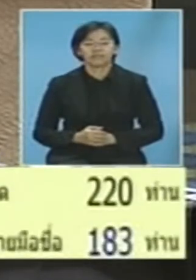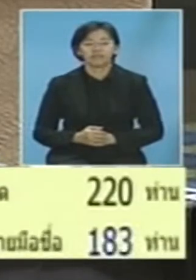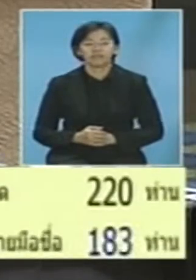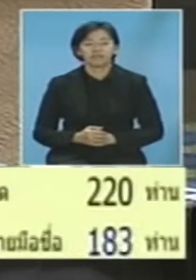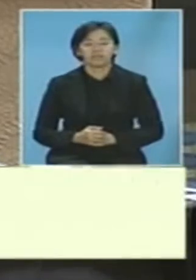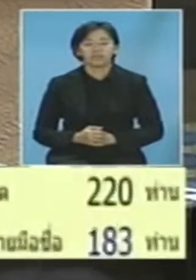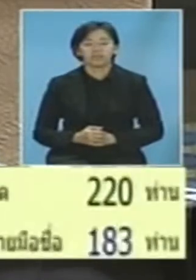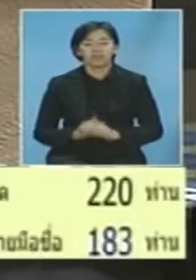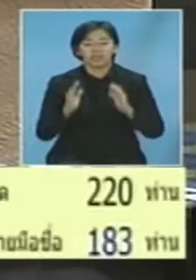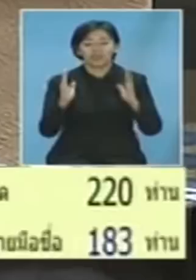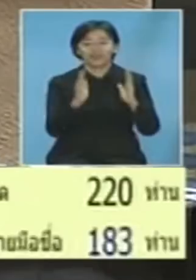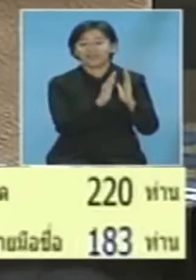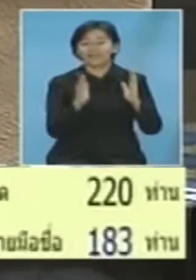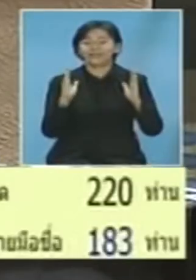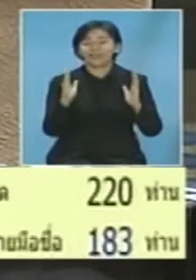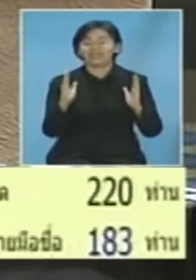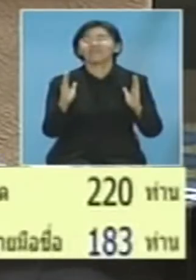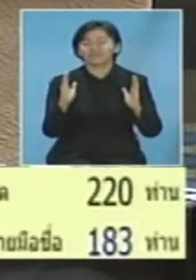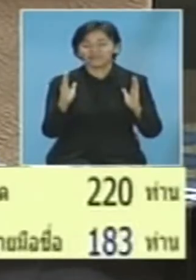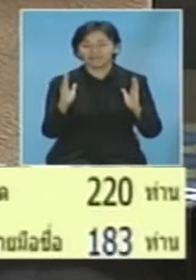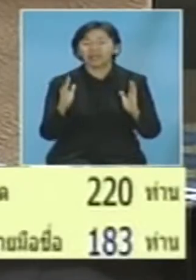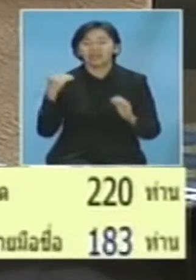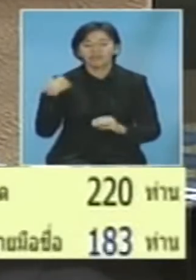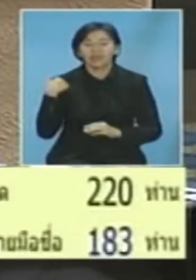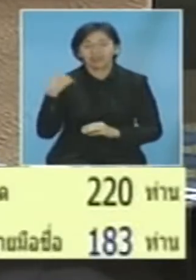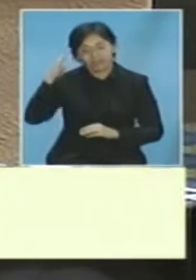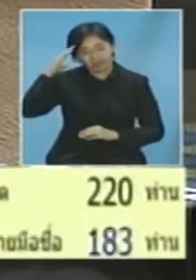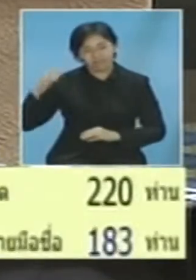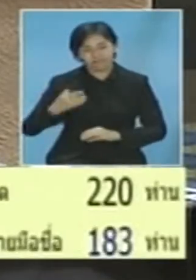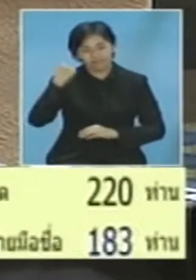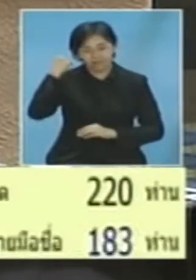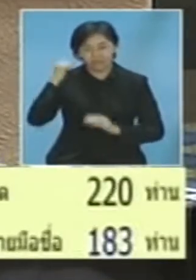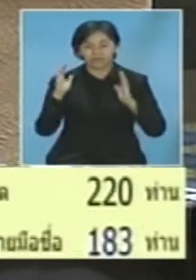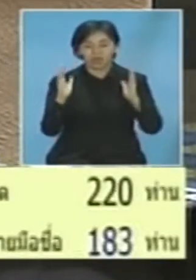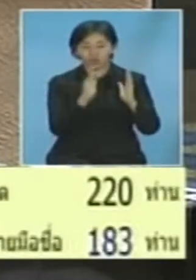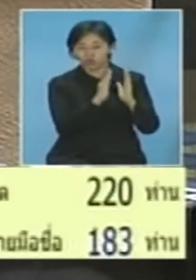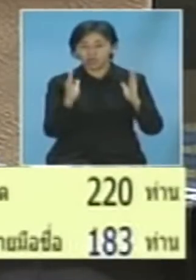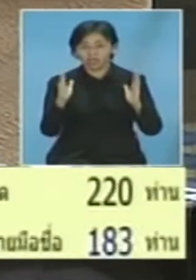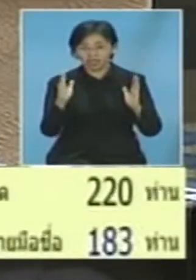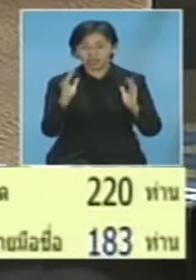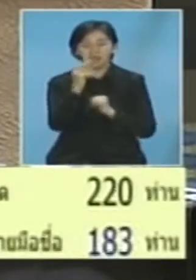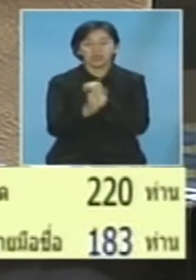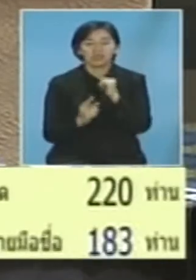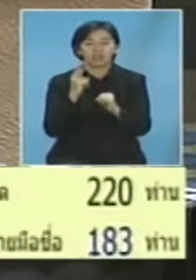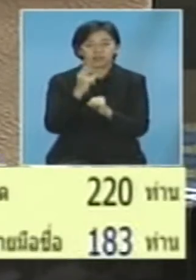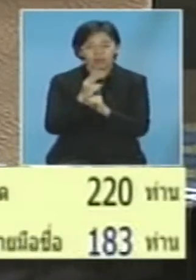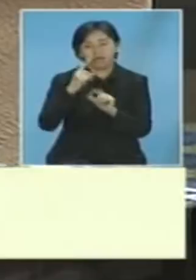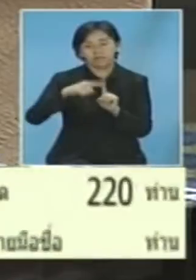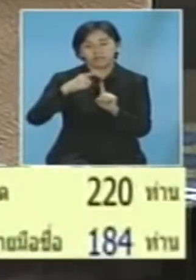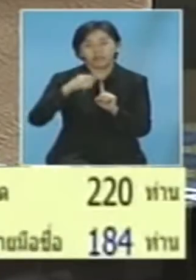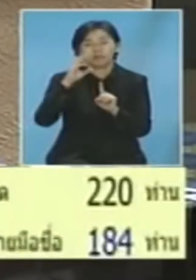ซึ่งเป็นช่วงระยะเวลาที่ต่อมามีการยึดอำนาจรวมระยะเวลาถึง2ปี6เดือน